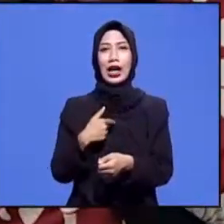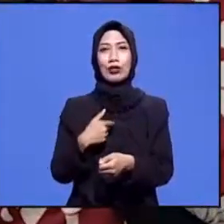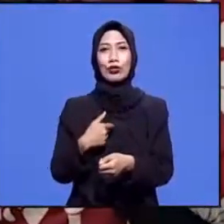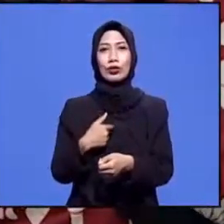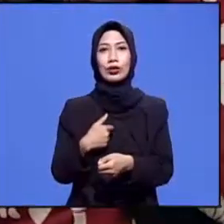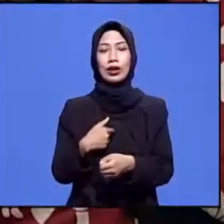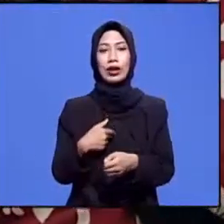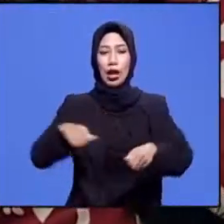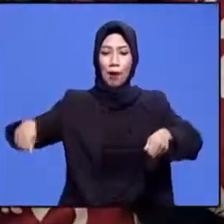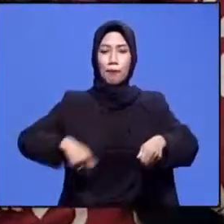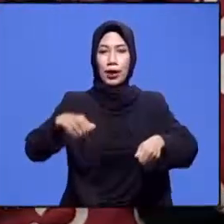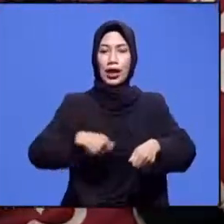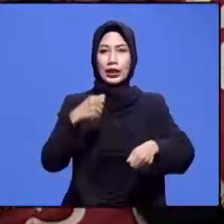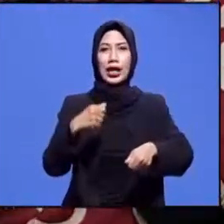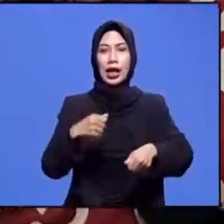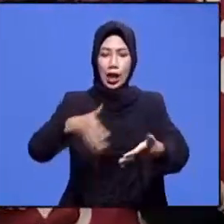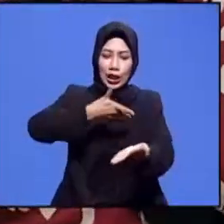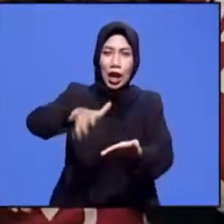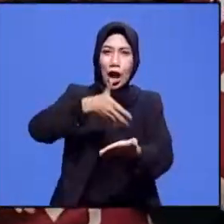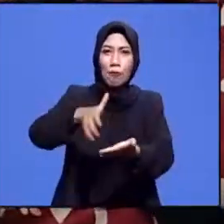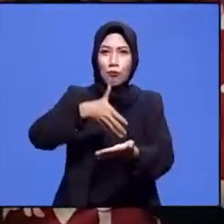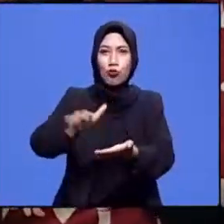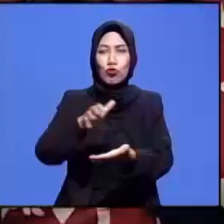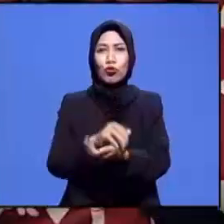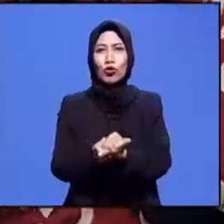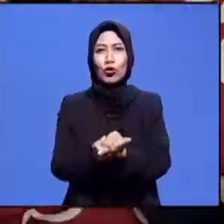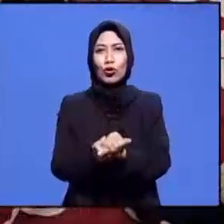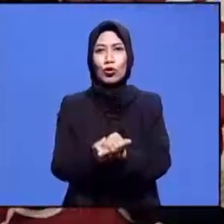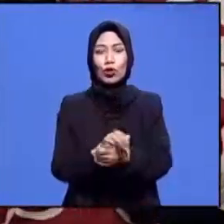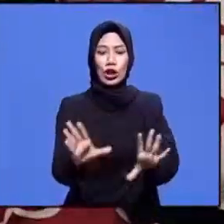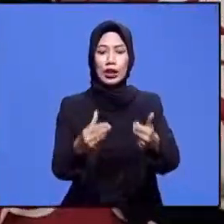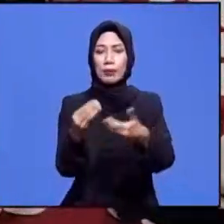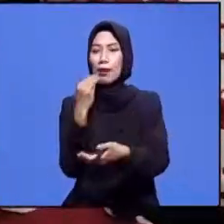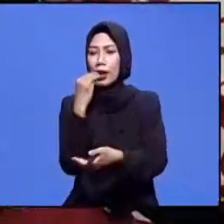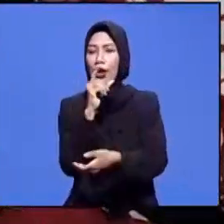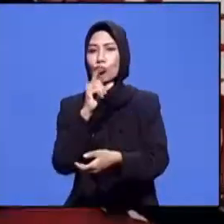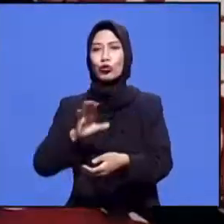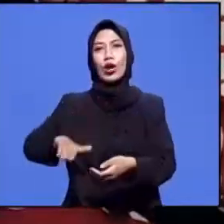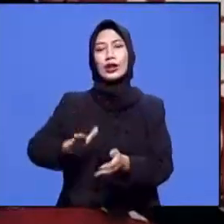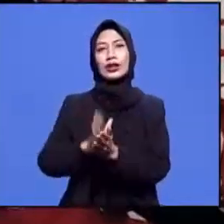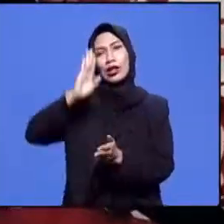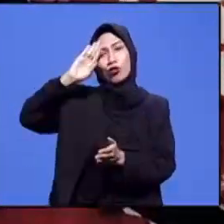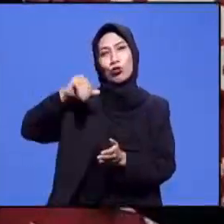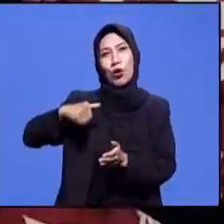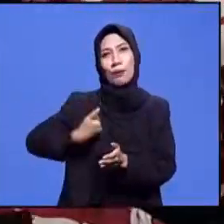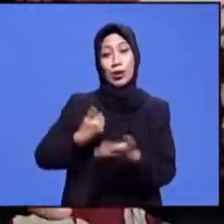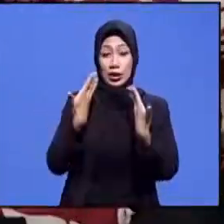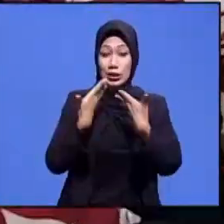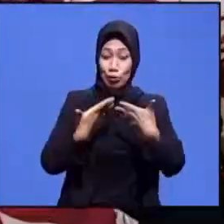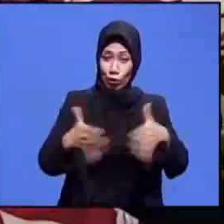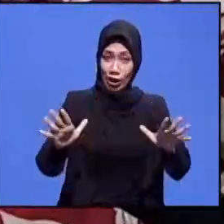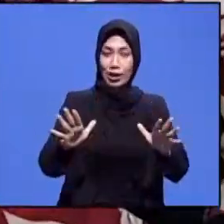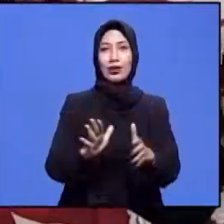menyelesaikan dulu pekerjaan rumah, mulai dari nyapu, nyiapin makanan untuk anak dan suami. Sudah kelar